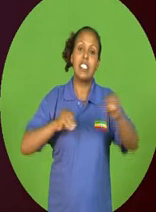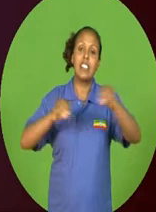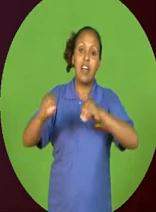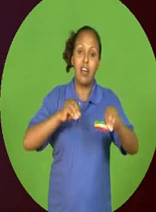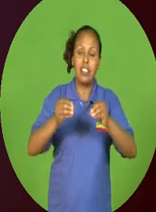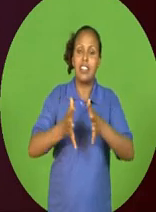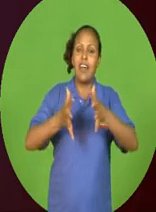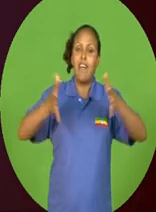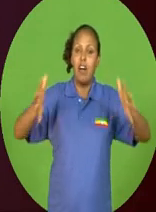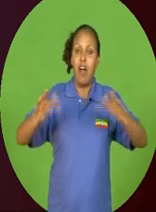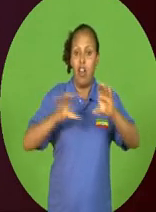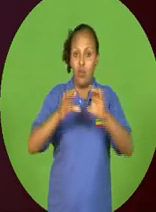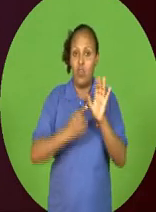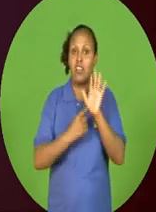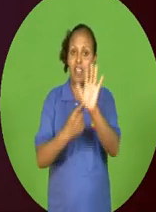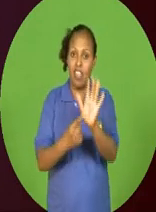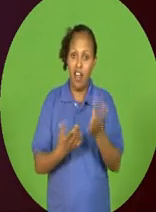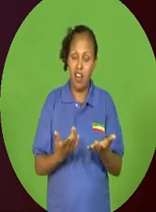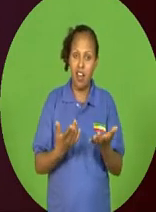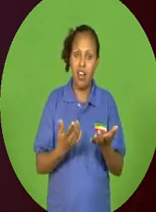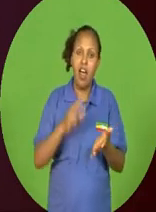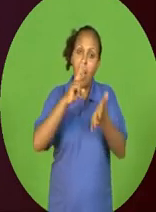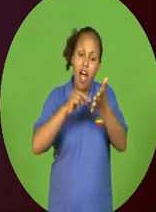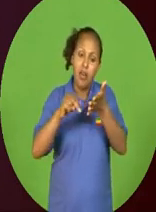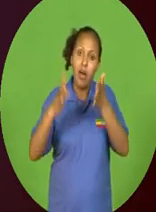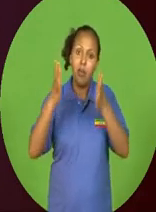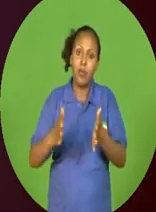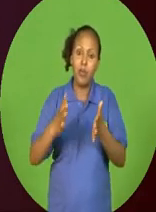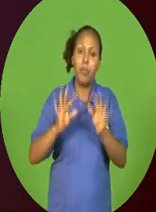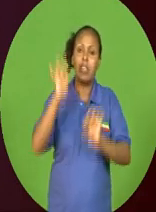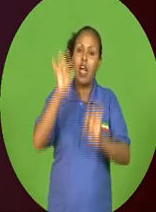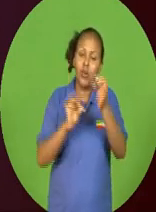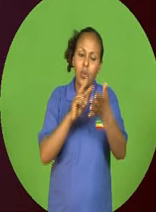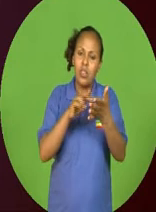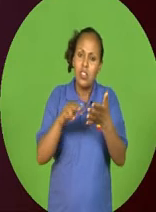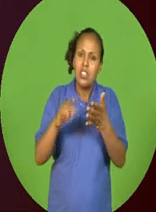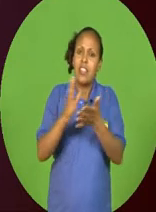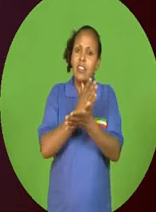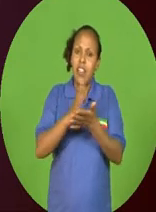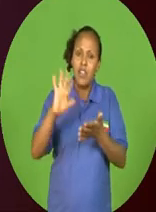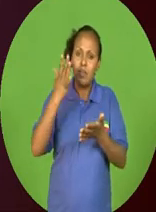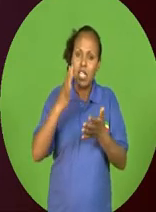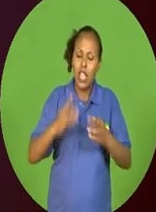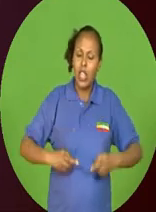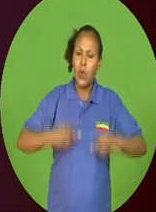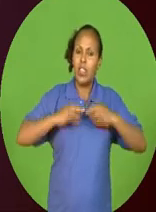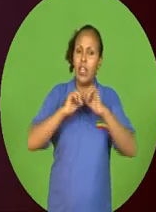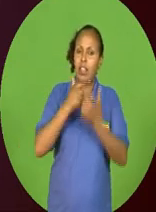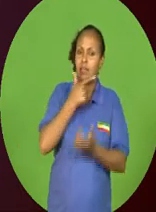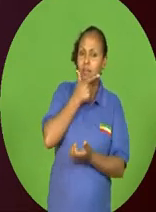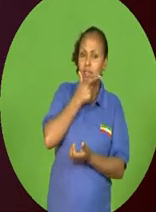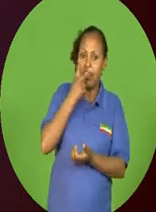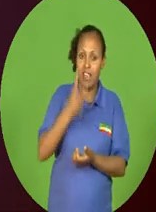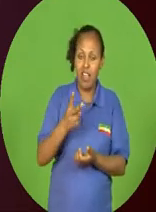ልጆች እንቅስቃሴ ሰፋ አድርጎ ያሳያል። አንባቢም በታሪኩ የተሳተፈ እየመሰለው